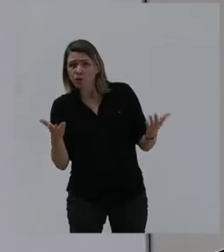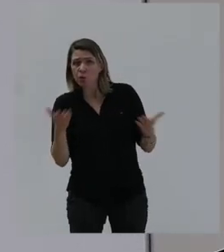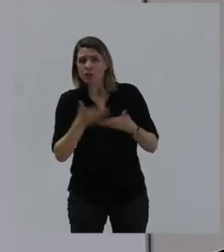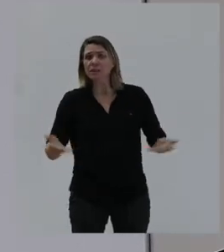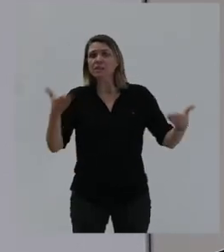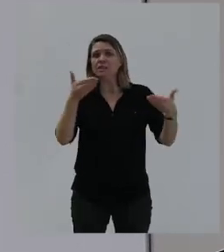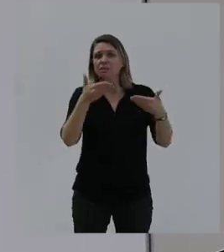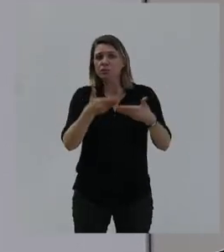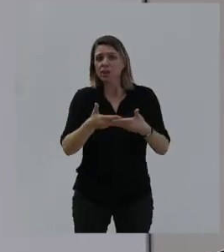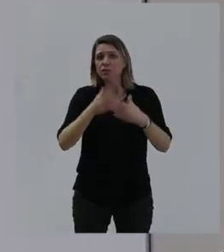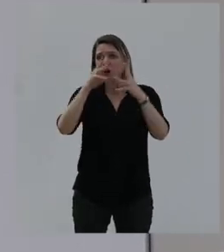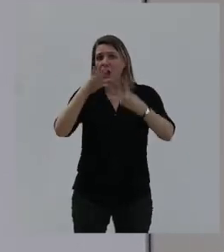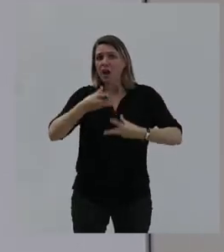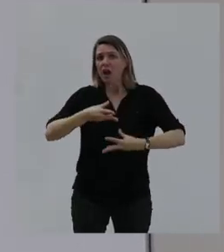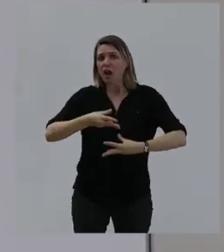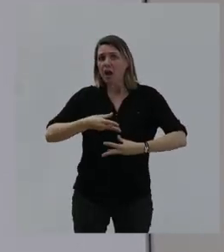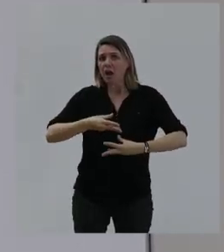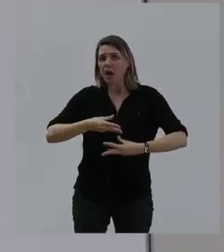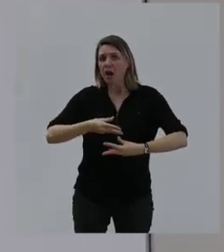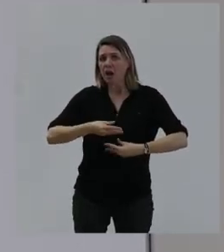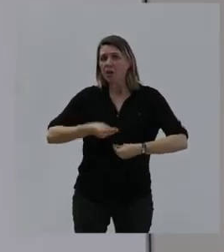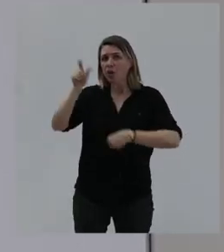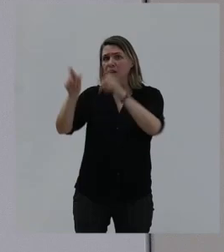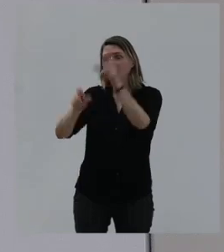situation de devoir accueillir des gens qui, par ailleurs, n'ont pas